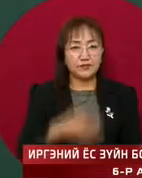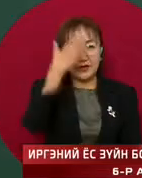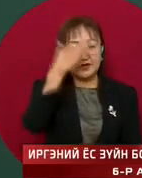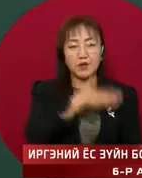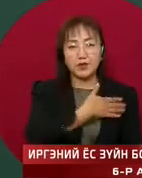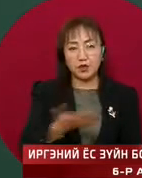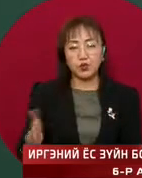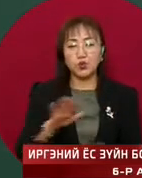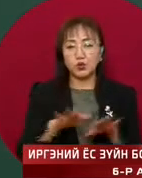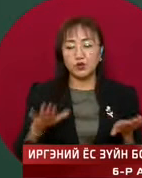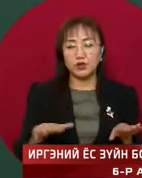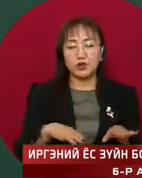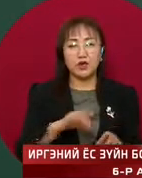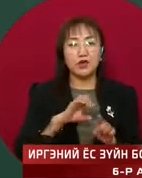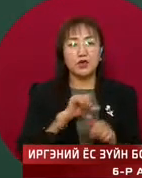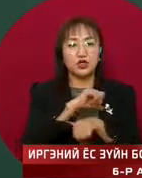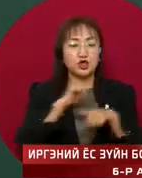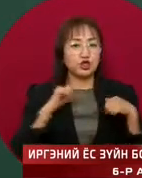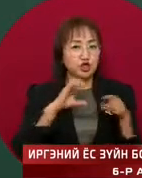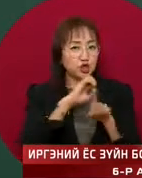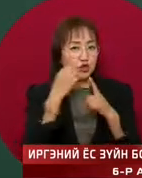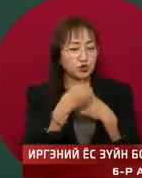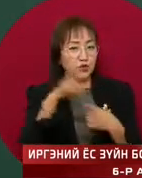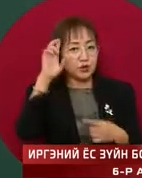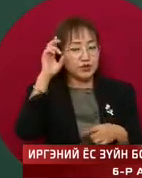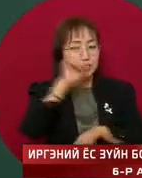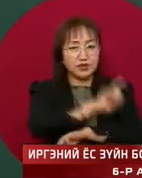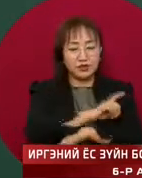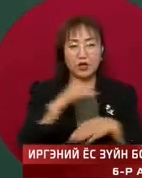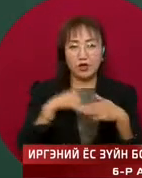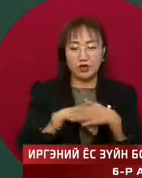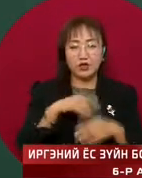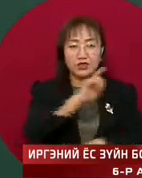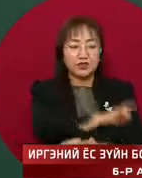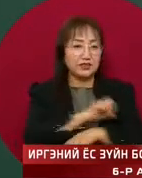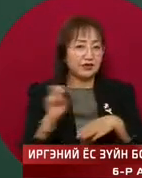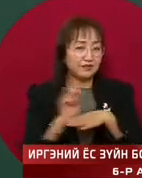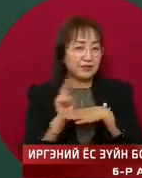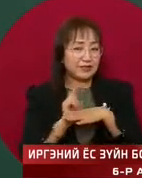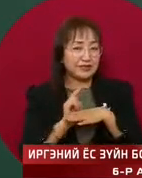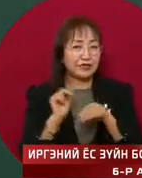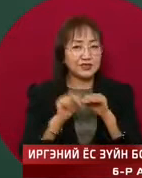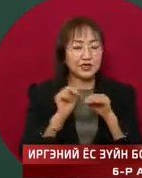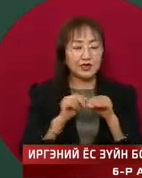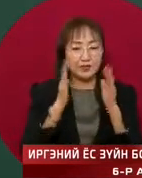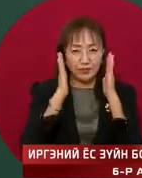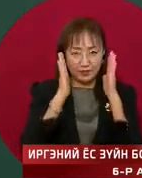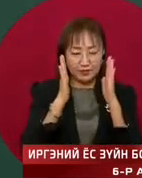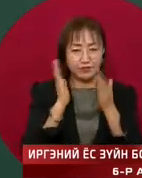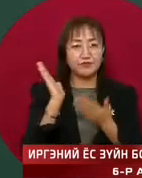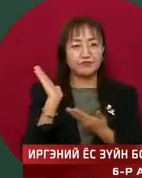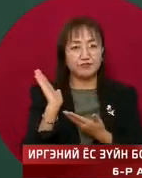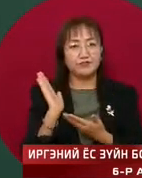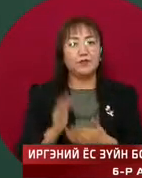Сайн байцгаана уу хүүхдүүдээ. Иргэний ёс зүйн боловсролын хичээлдээ оръё. Хичээлийн бэлтгэлээ шалгаад анхаарлаа төвлөрүүлэн